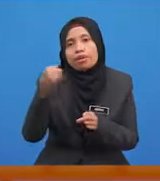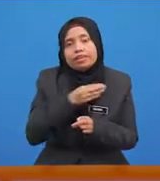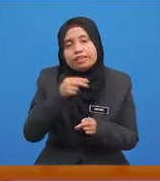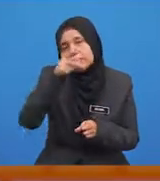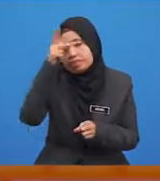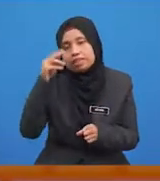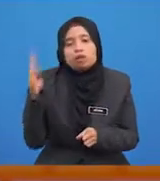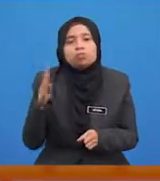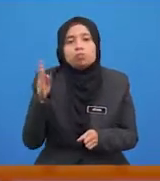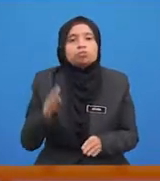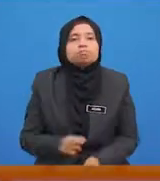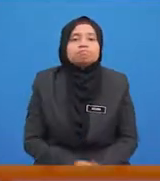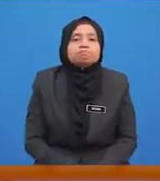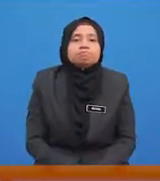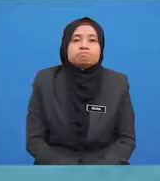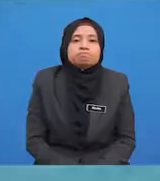kelabu.